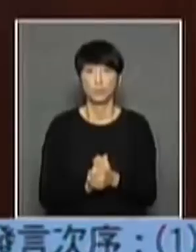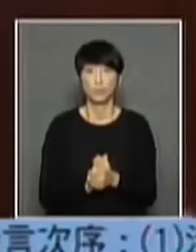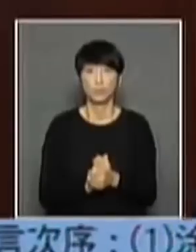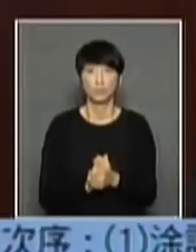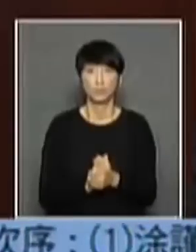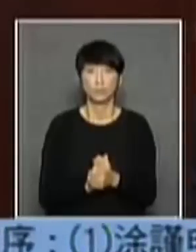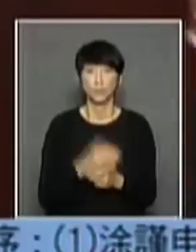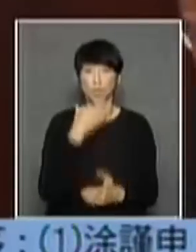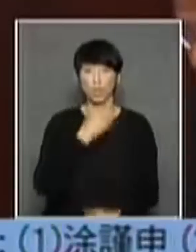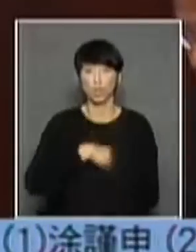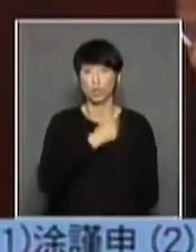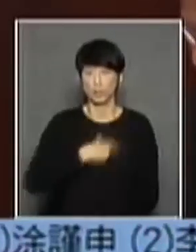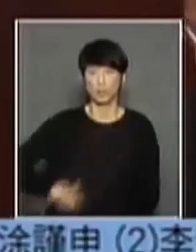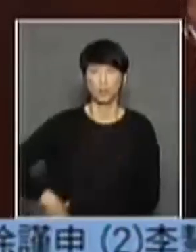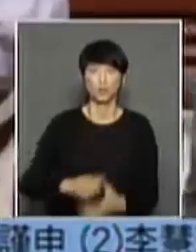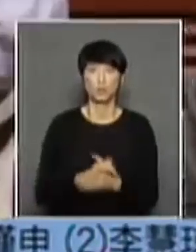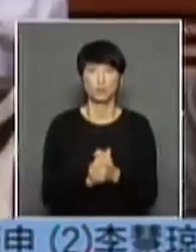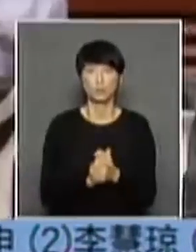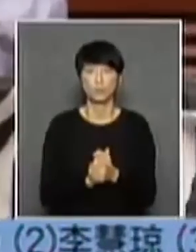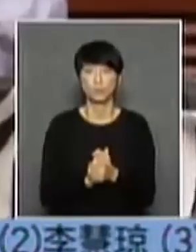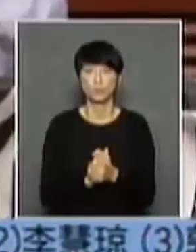杨岳桥议